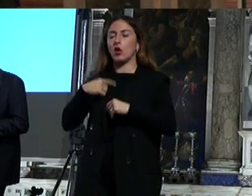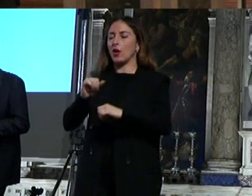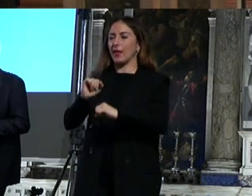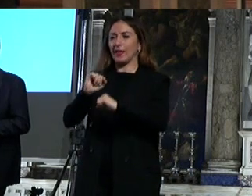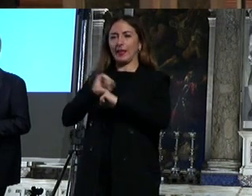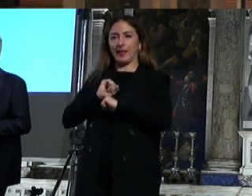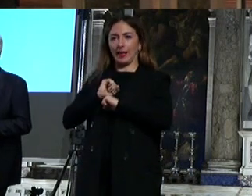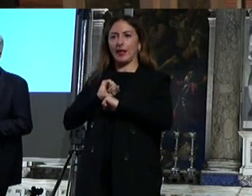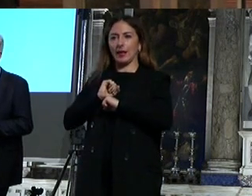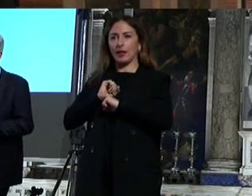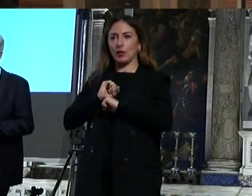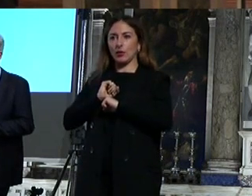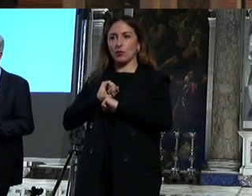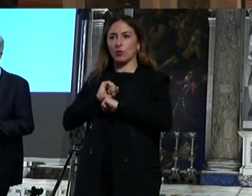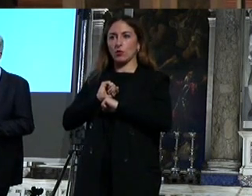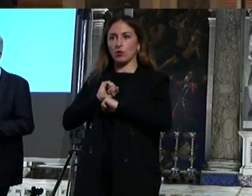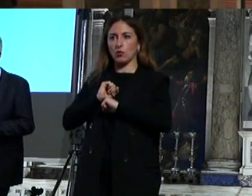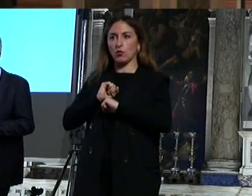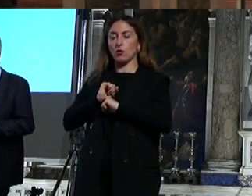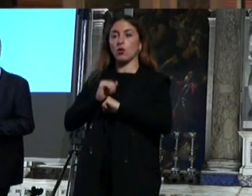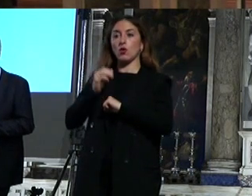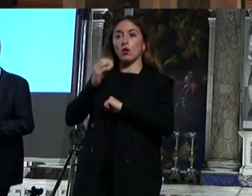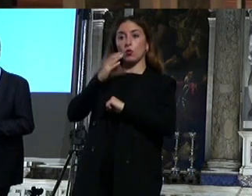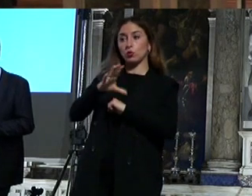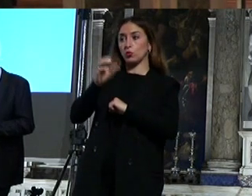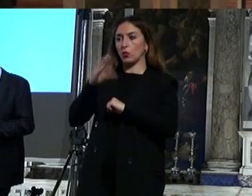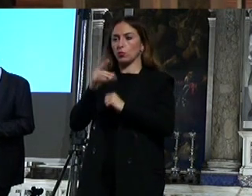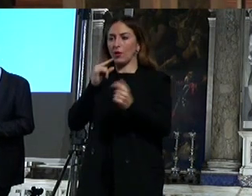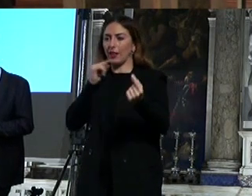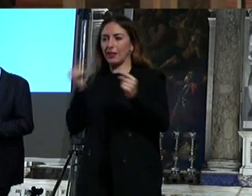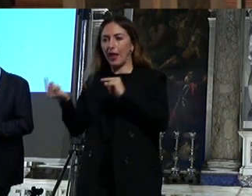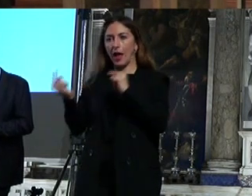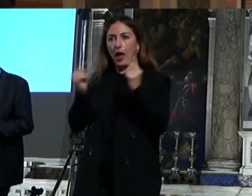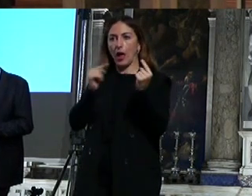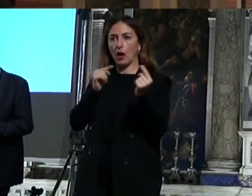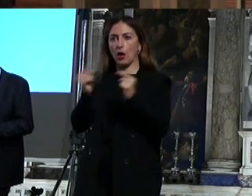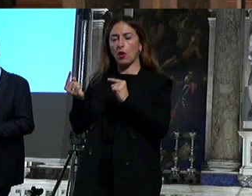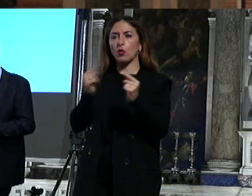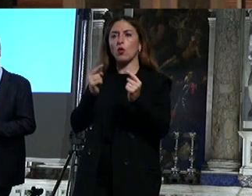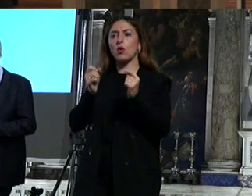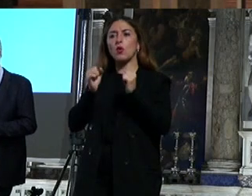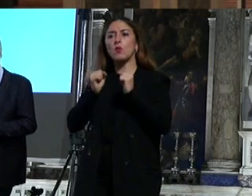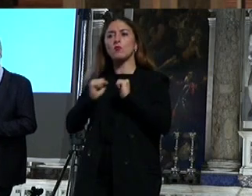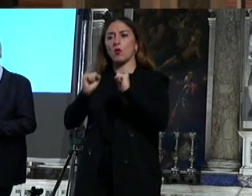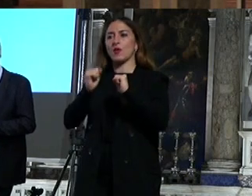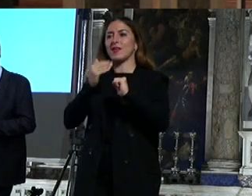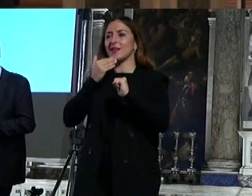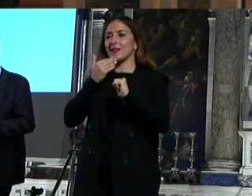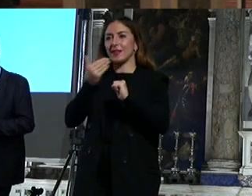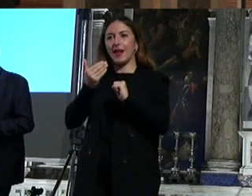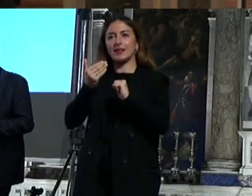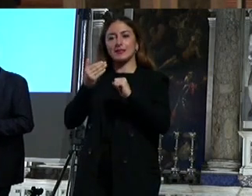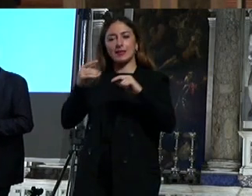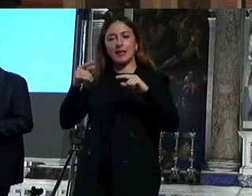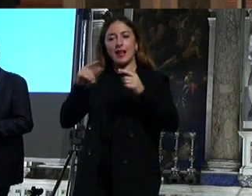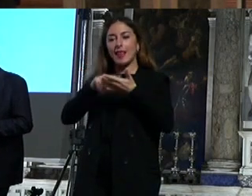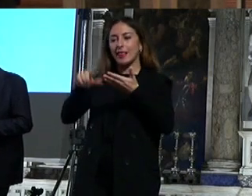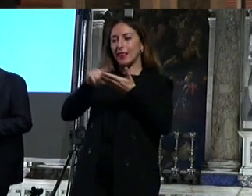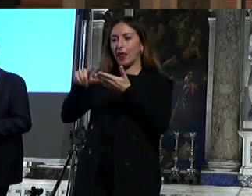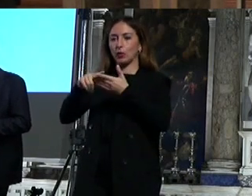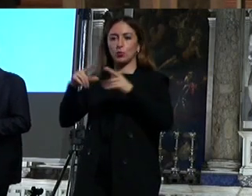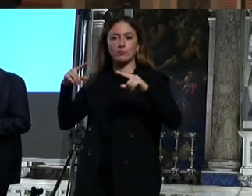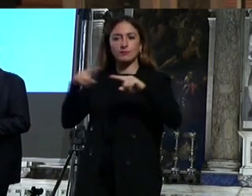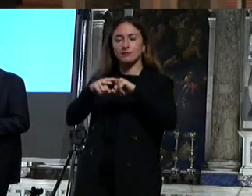che il dialogo interculturale sia reso possibile dagli incroci, dalle letterature,